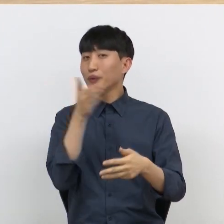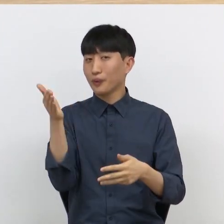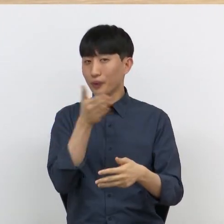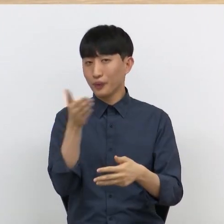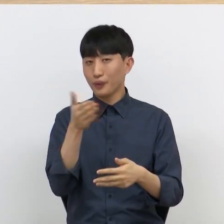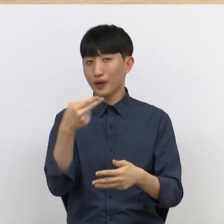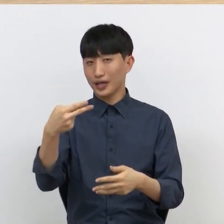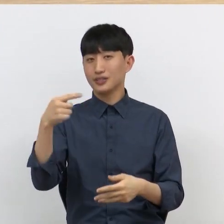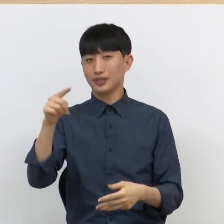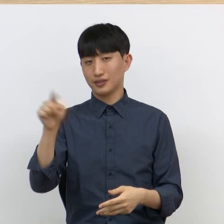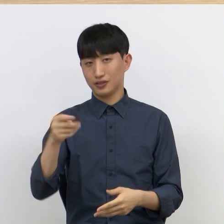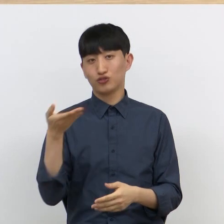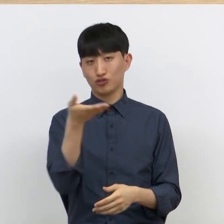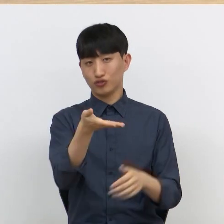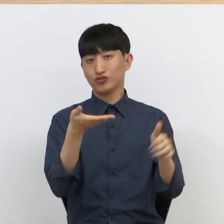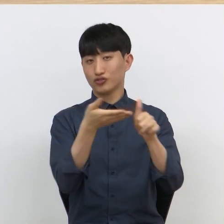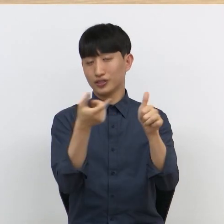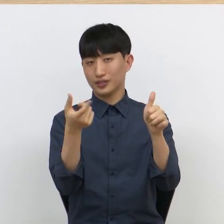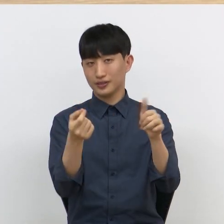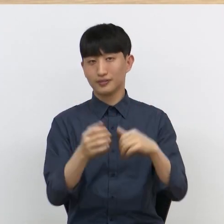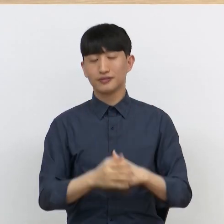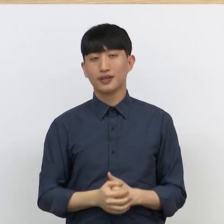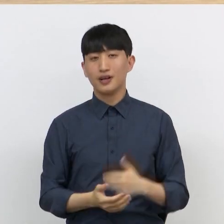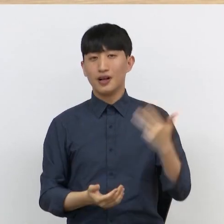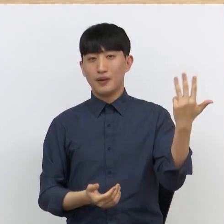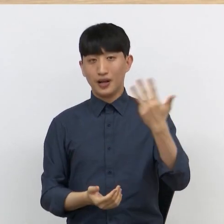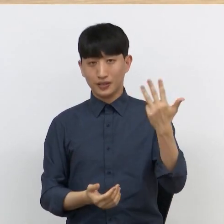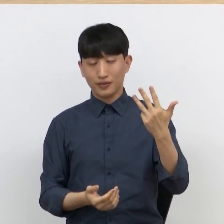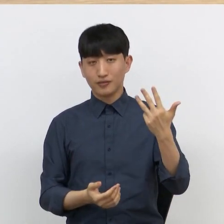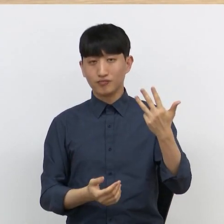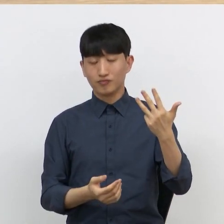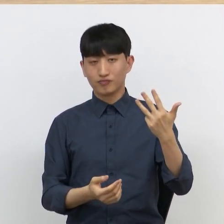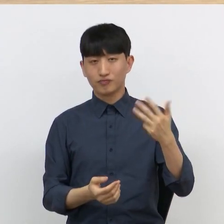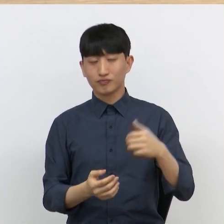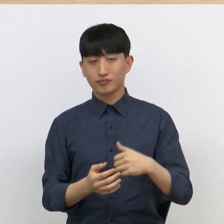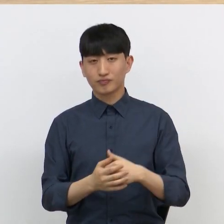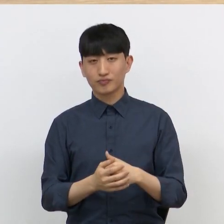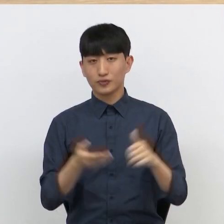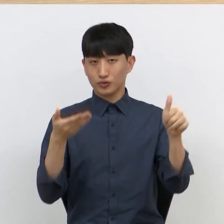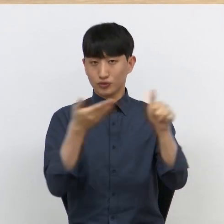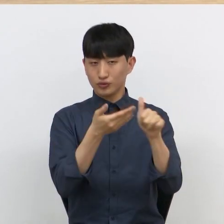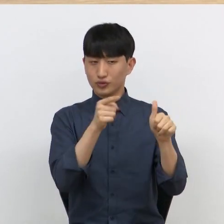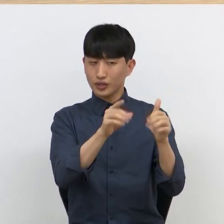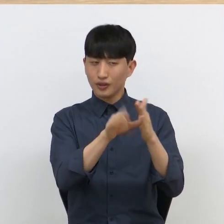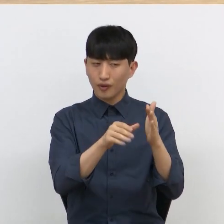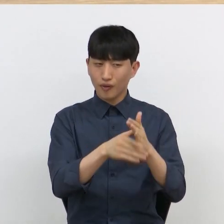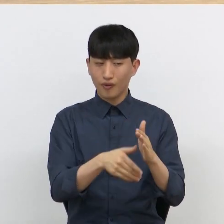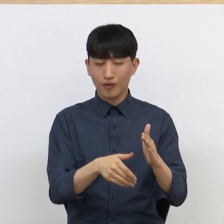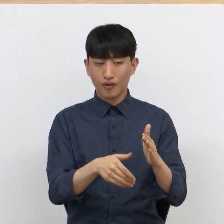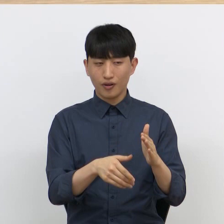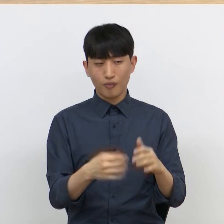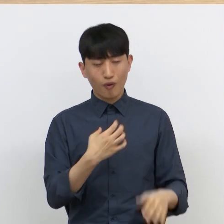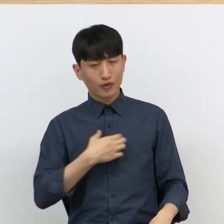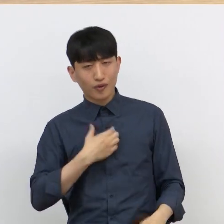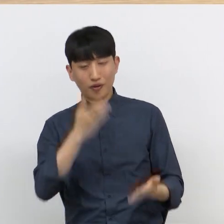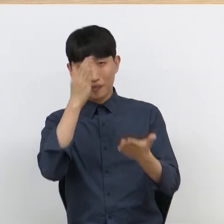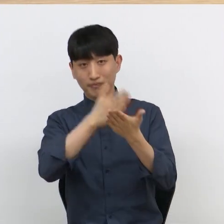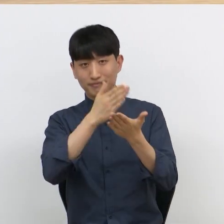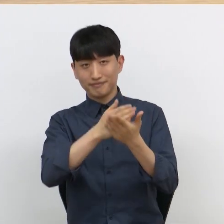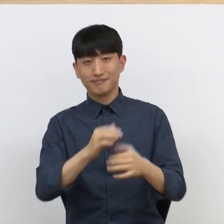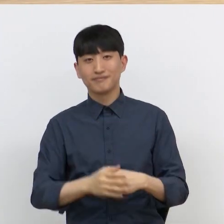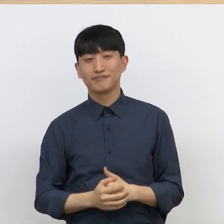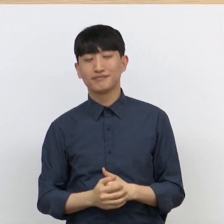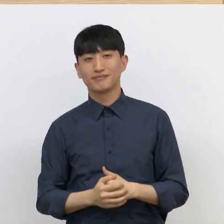그런 경우에는 당연히 사운드 필드에서 8,000Hz에 대한 역치가 안 나오겠죠. 그런다고 해서 그걸 걱정하실 필요는 없습니다. 그래서